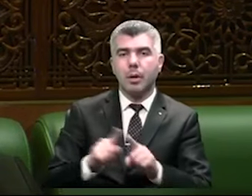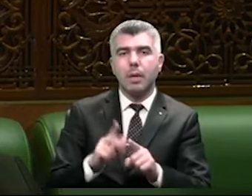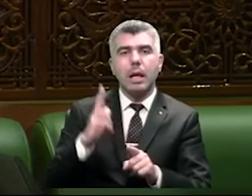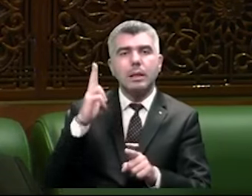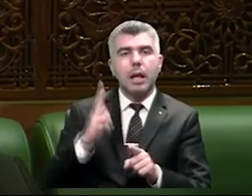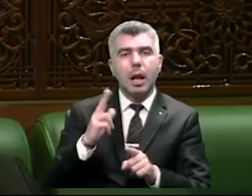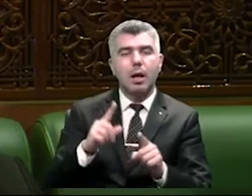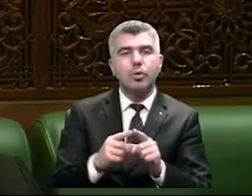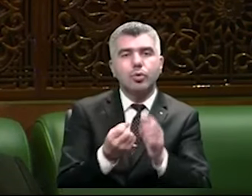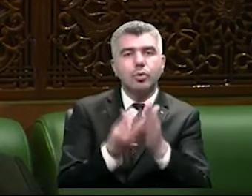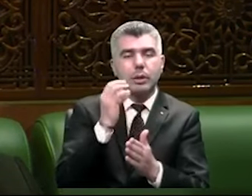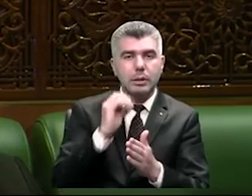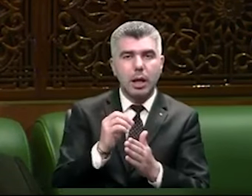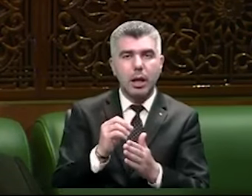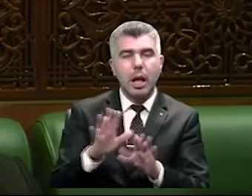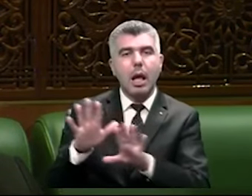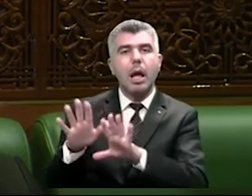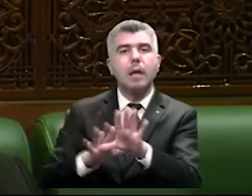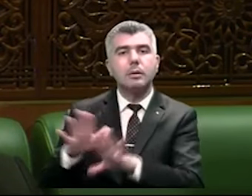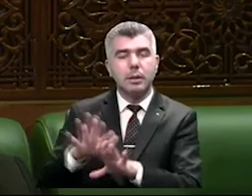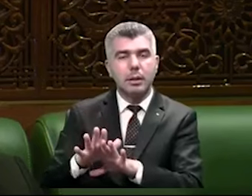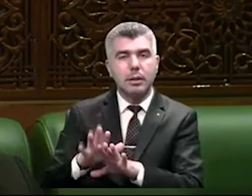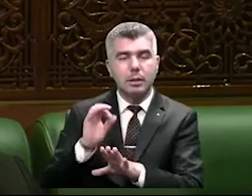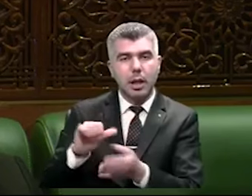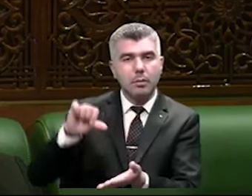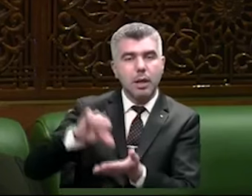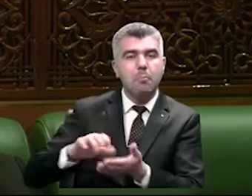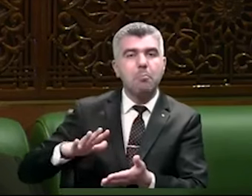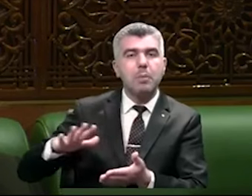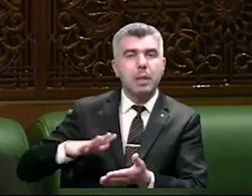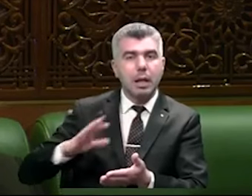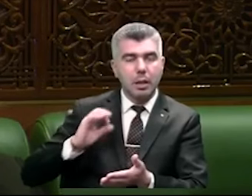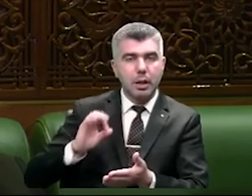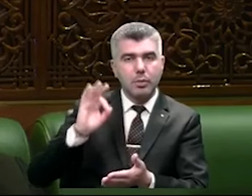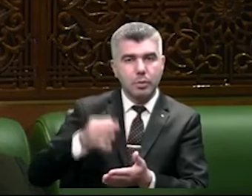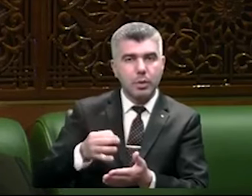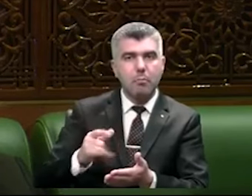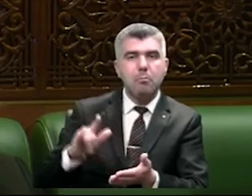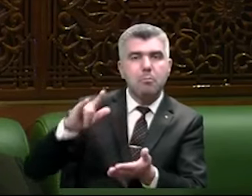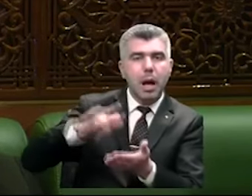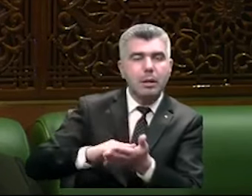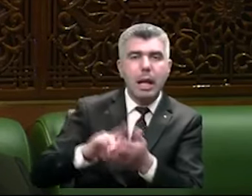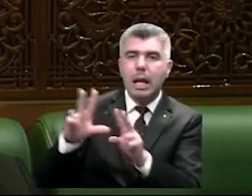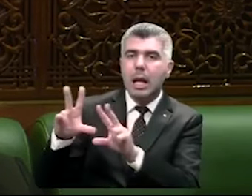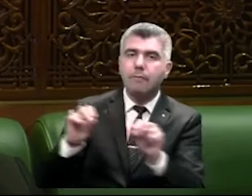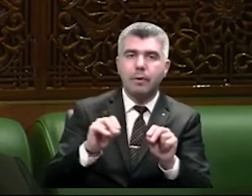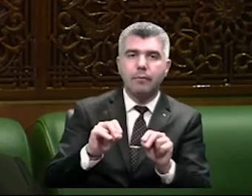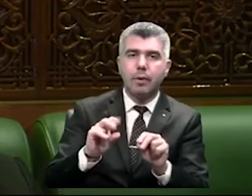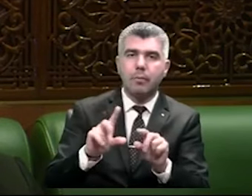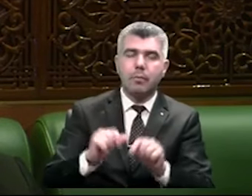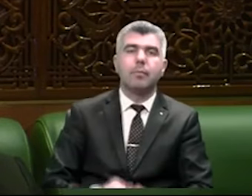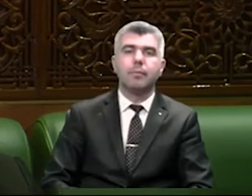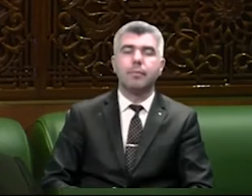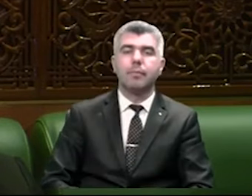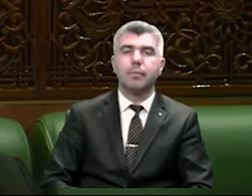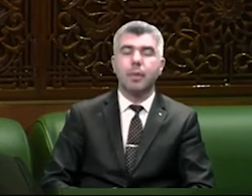الخط الجديد الذي يربط مطار اكادير المسيره ومدينه اكادير ونتمنى ان تحدو باقي المطارات والمدن السيد